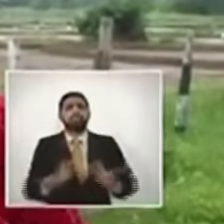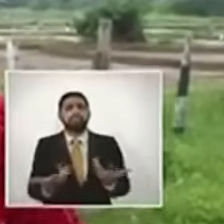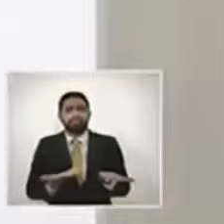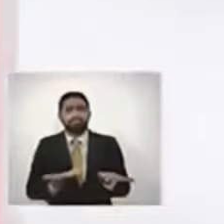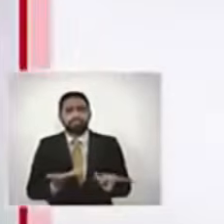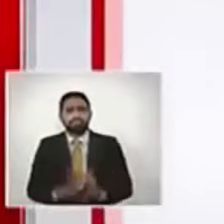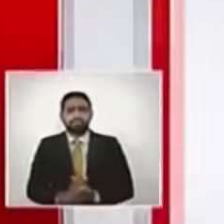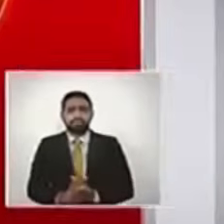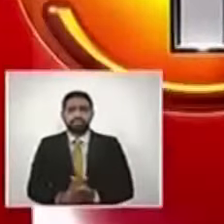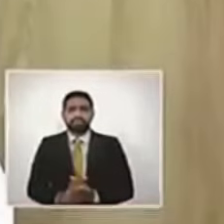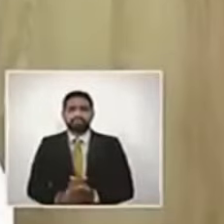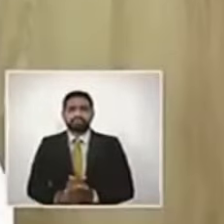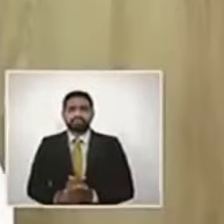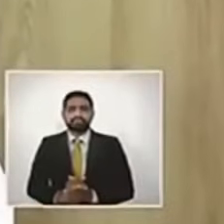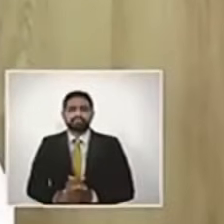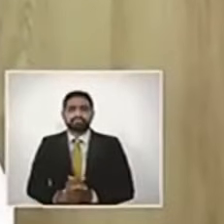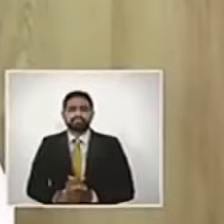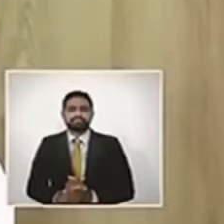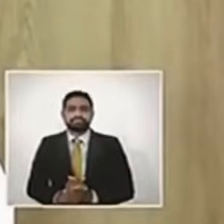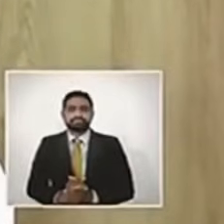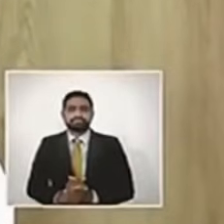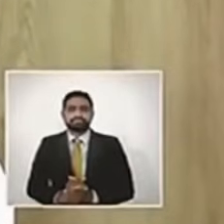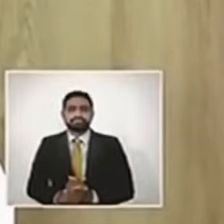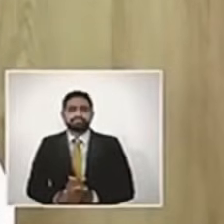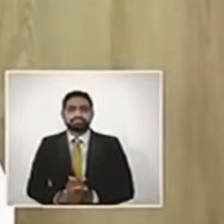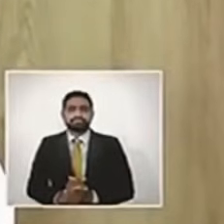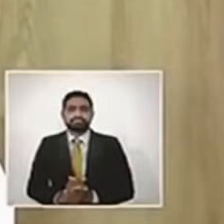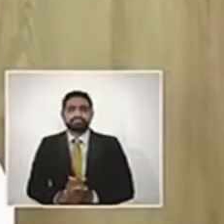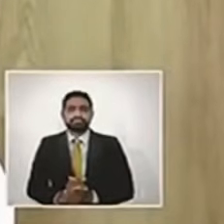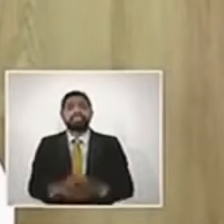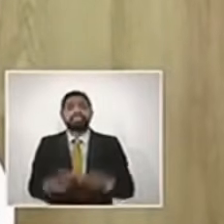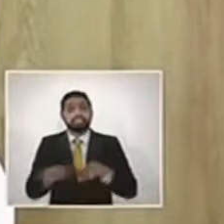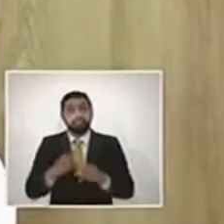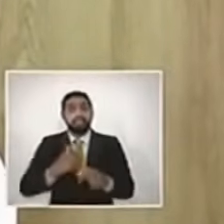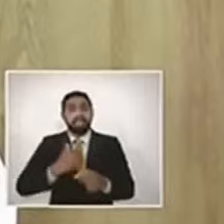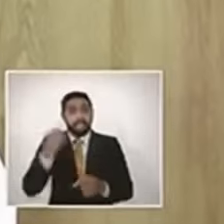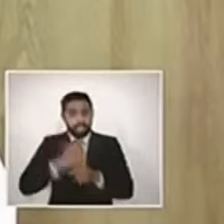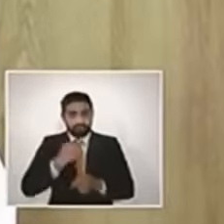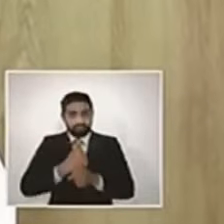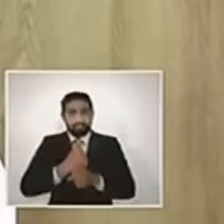අහනවා. Has the government tracked back on its fertilizer policy?